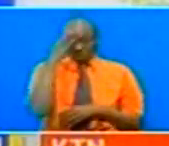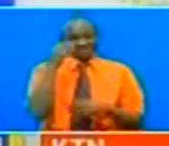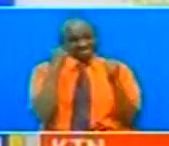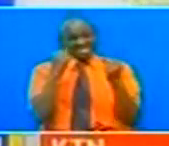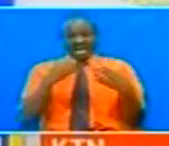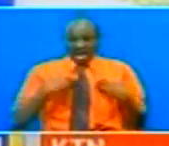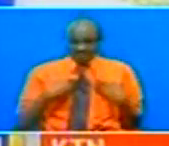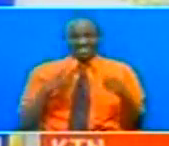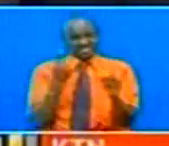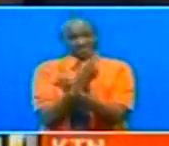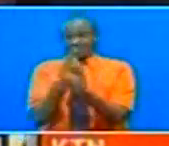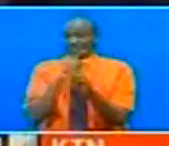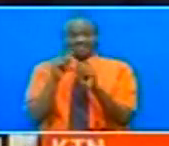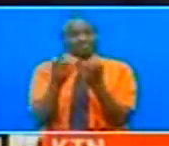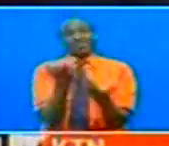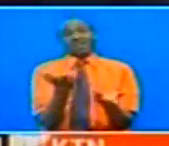our diversity.